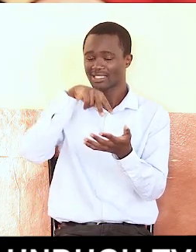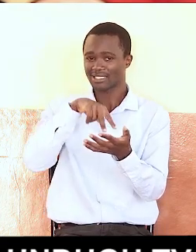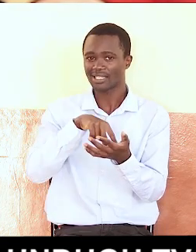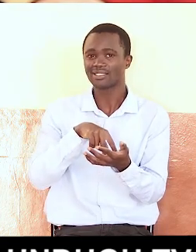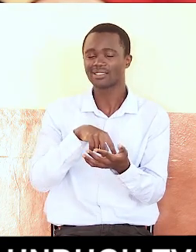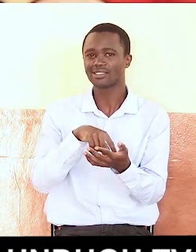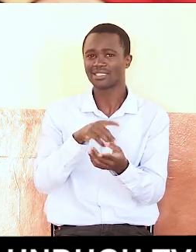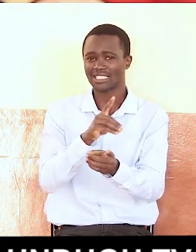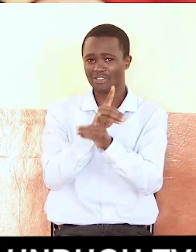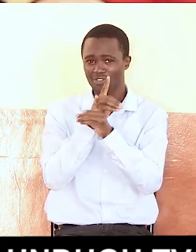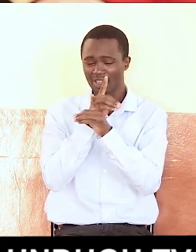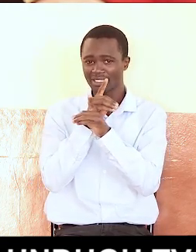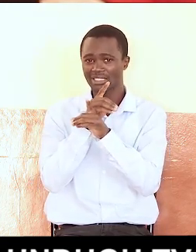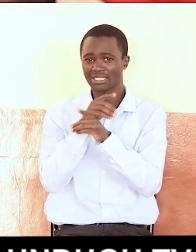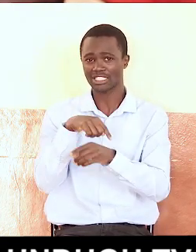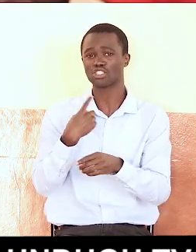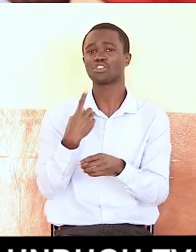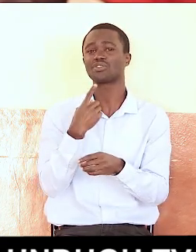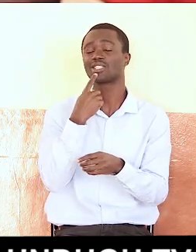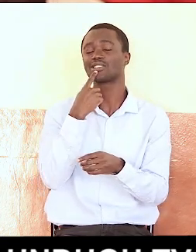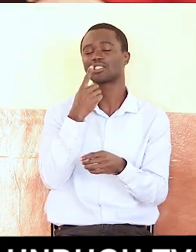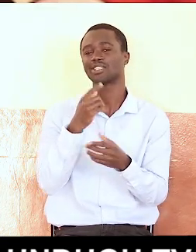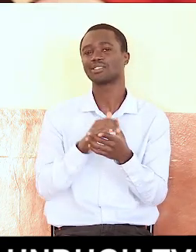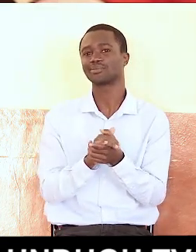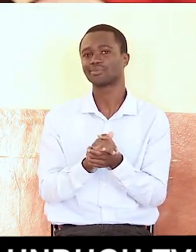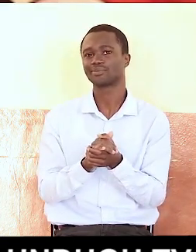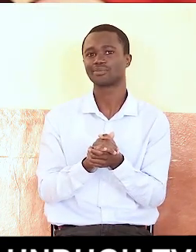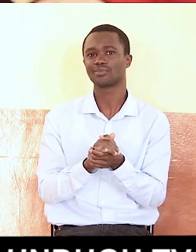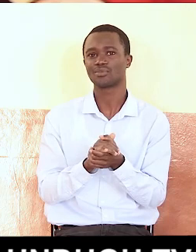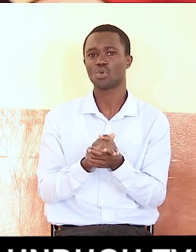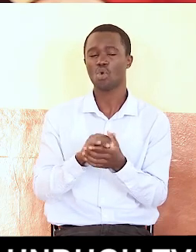akasimama kujitetea. Na hapa ndiposa anasema,